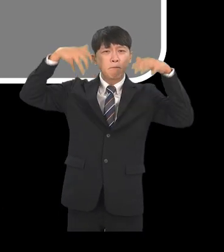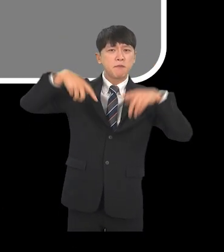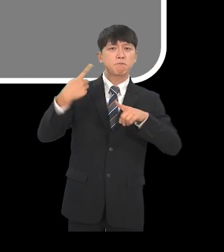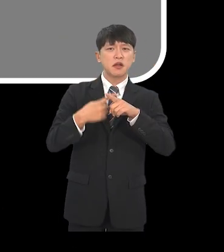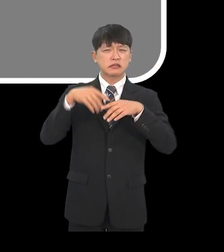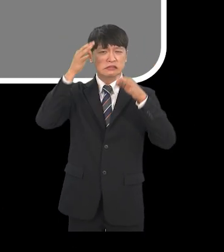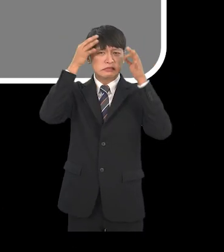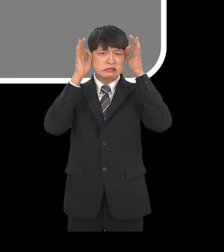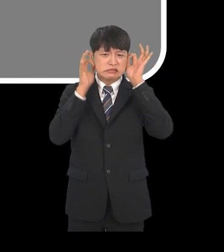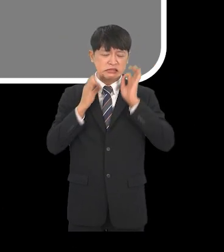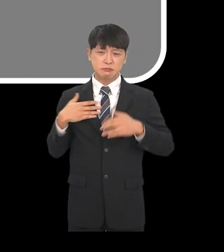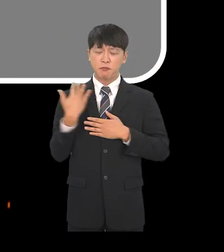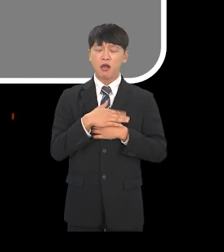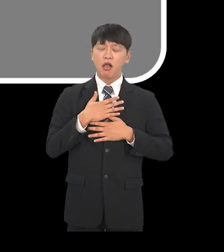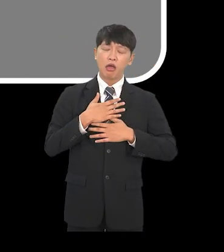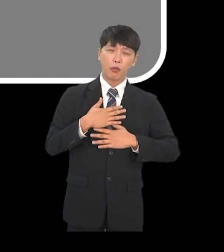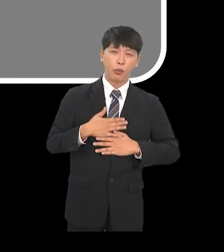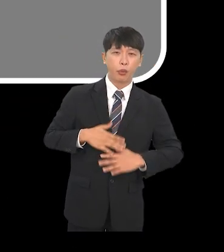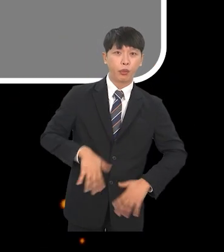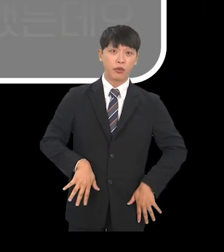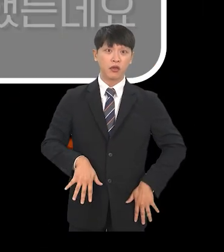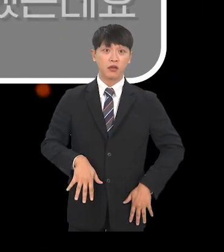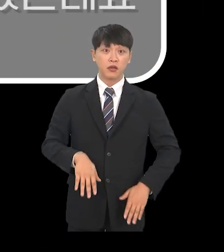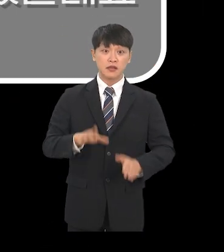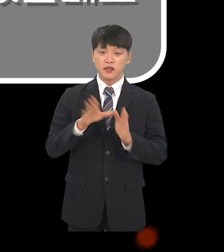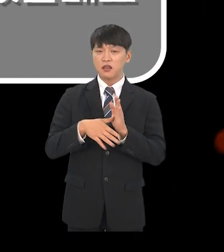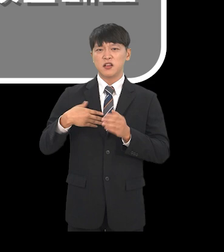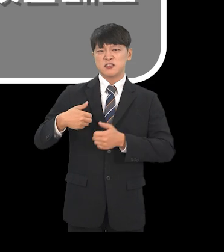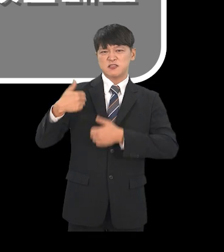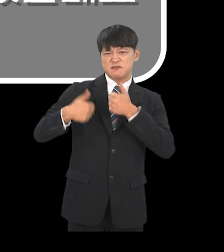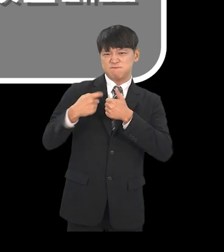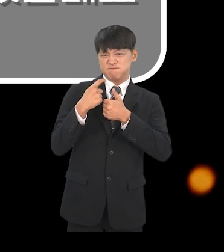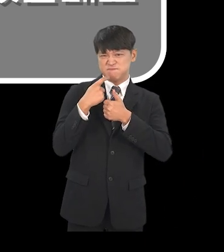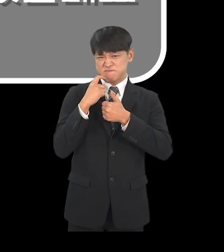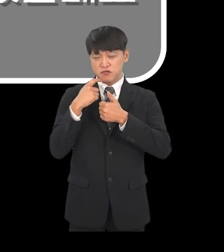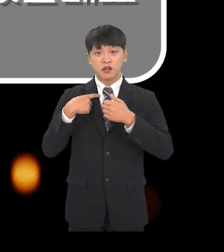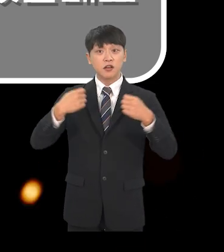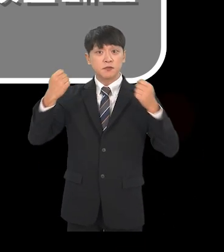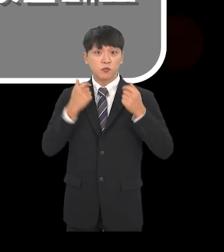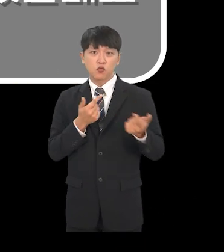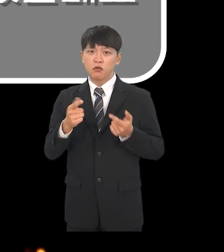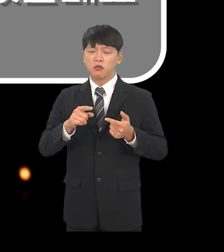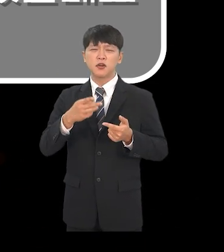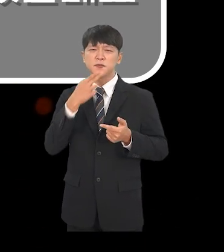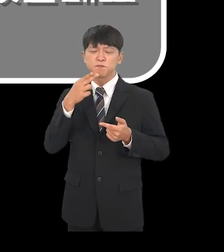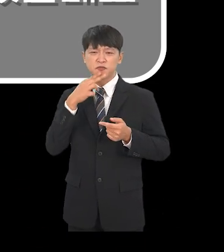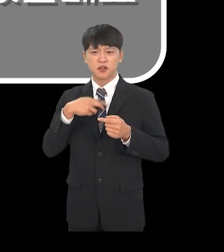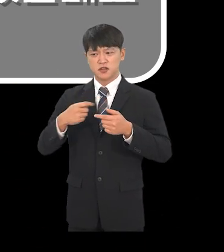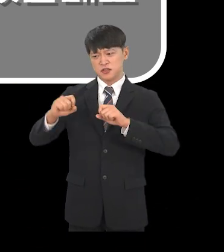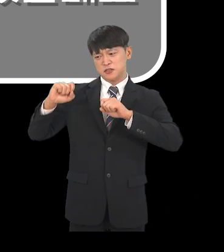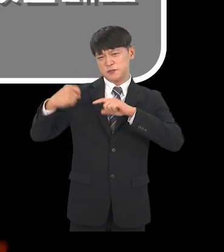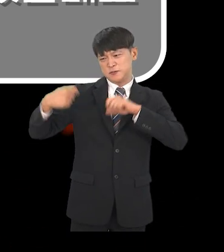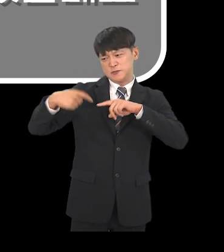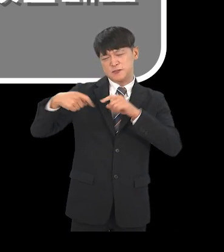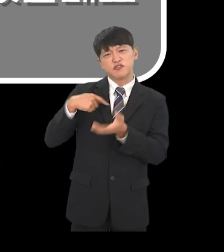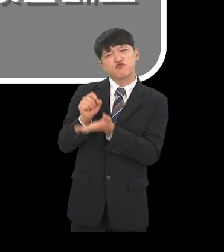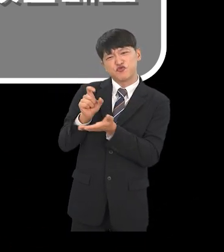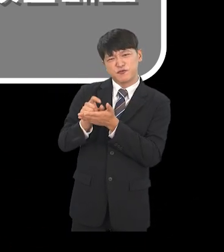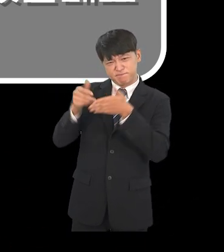흐르고 몸은 빠르게 지쳐갔지만 경쟁심에 불타 학생은 완급 조절 없이 경기에만